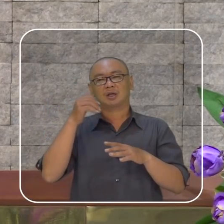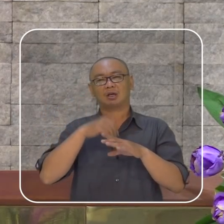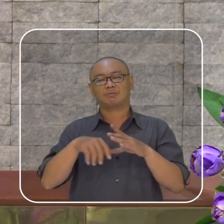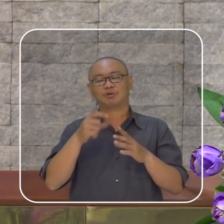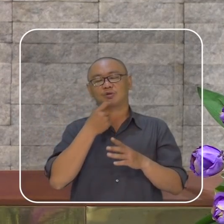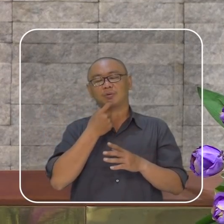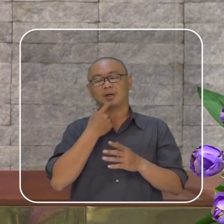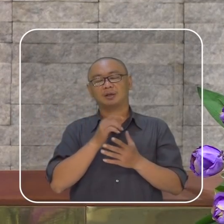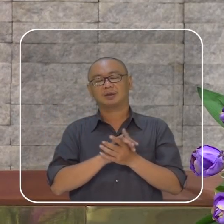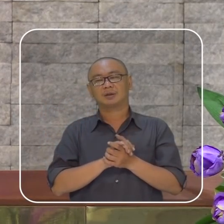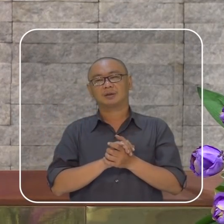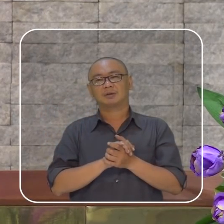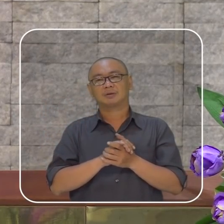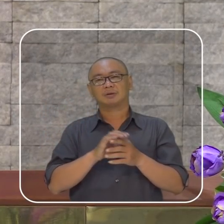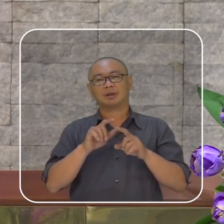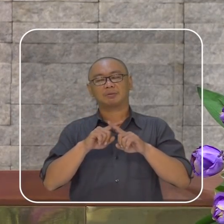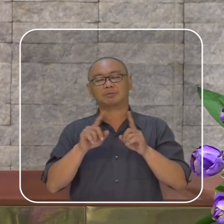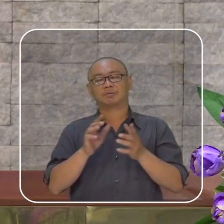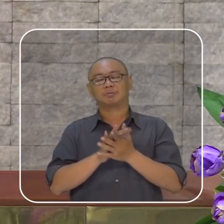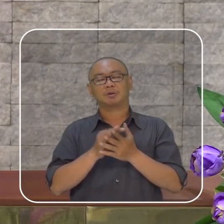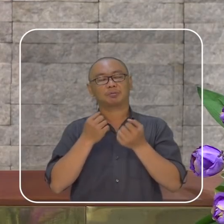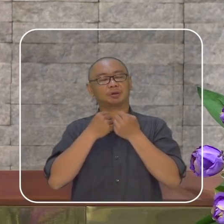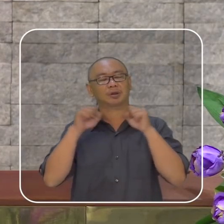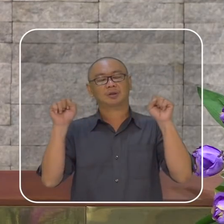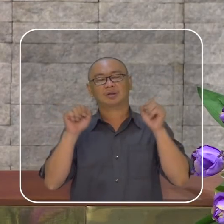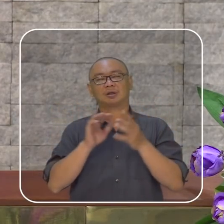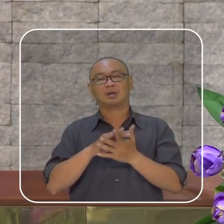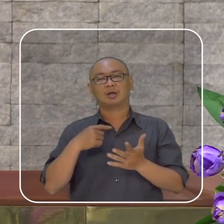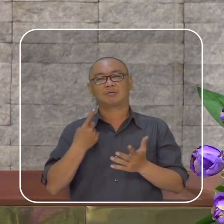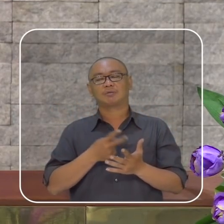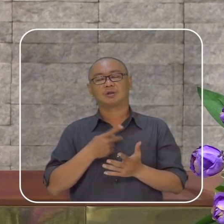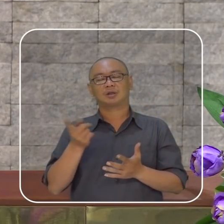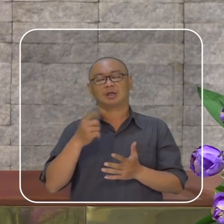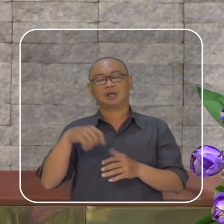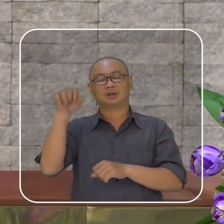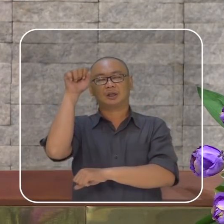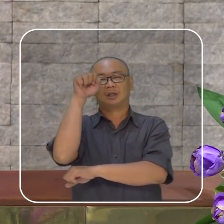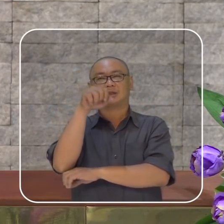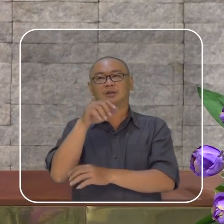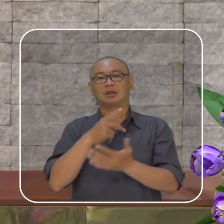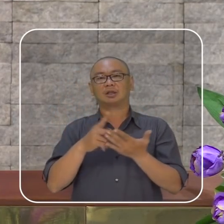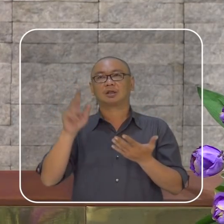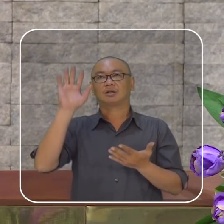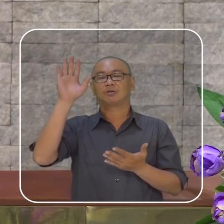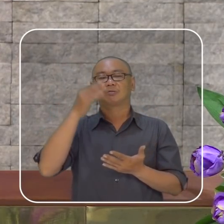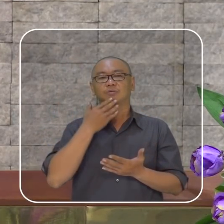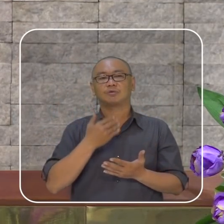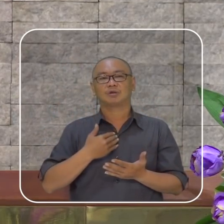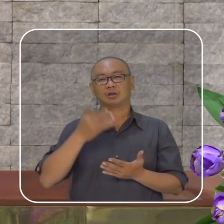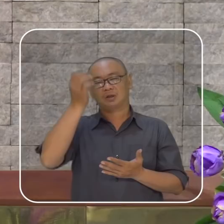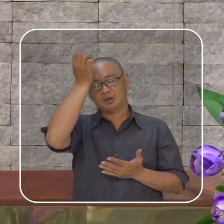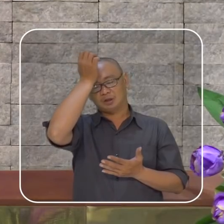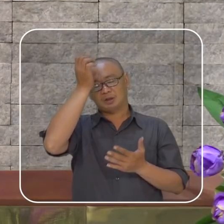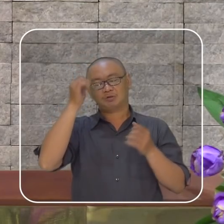dalam pencobaan, melainkan lepaskanlah kami daripada yang jahat, karena Engkaulah yang empunya kerajaan